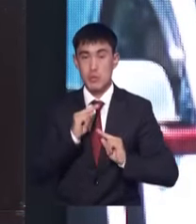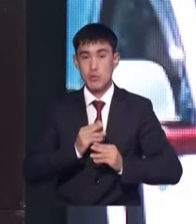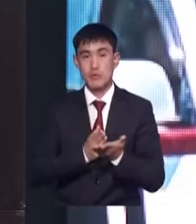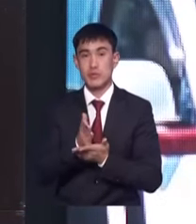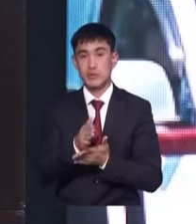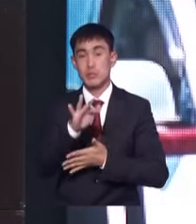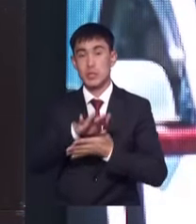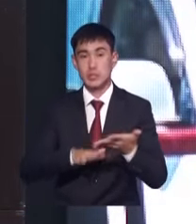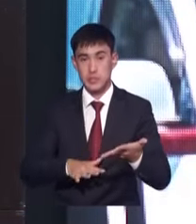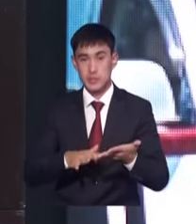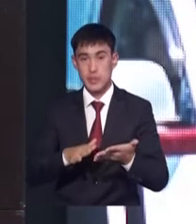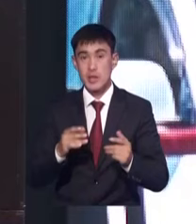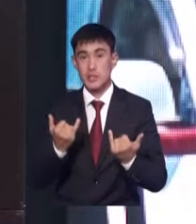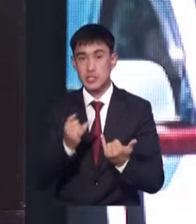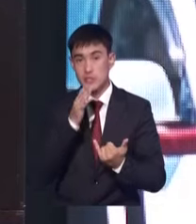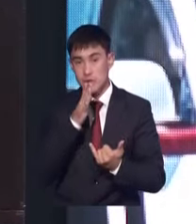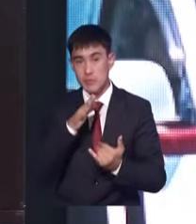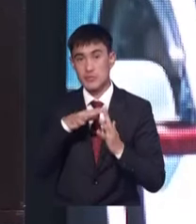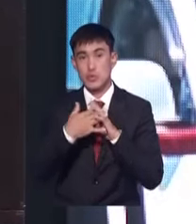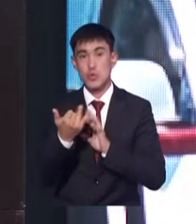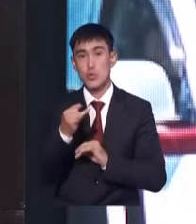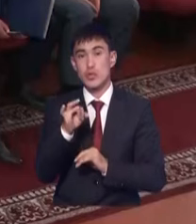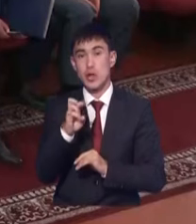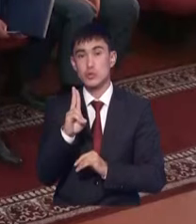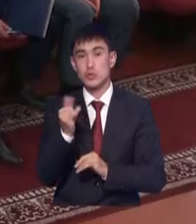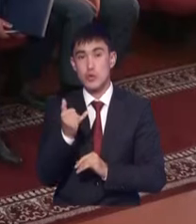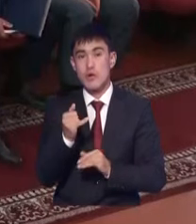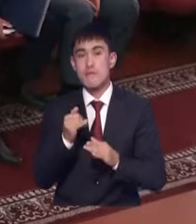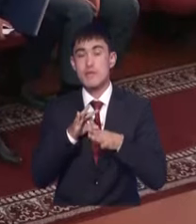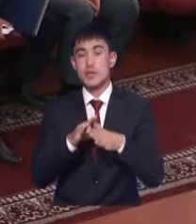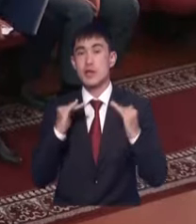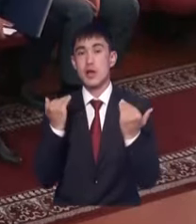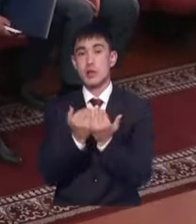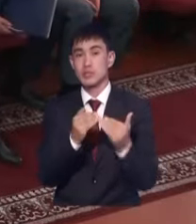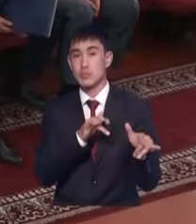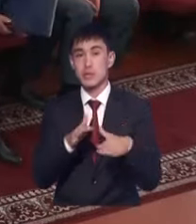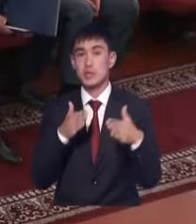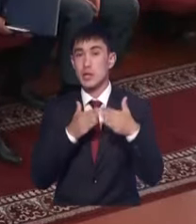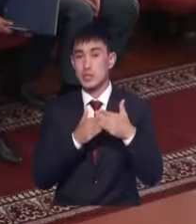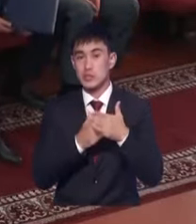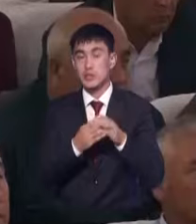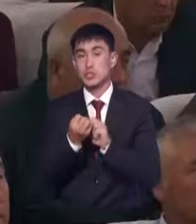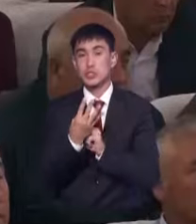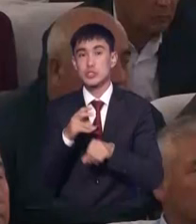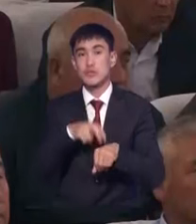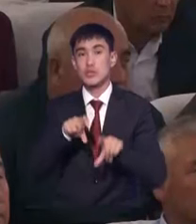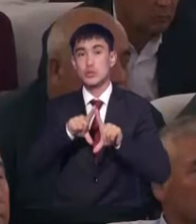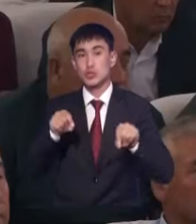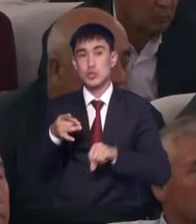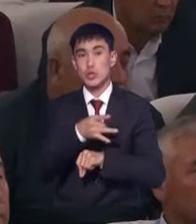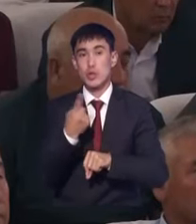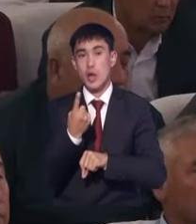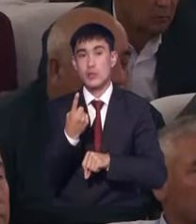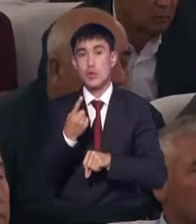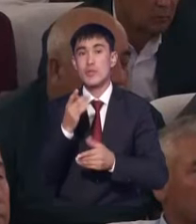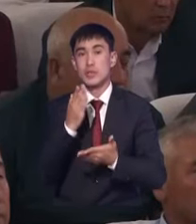этом направлении продолжается. В настоящее время в селе Улькен-Аксу введены карантинные ограничительные меры. Из 14 ветеринарных учреждений района только